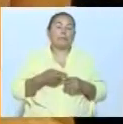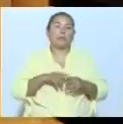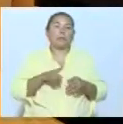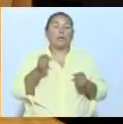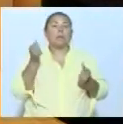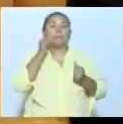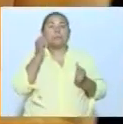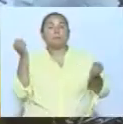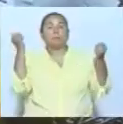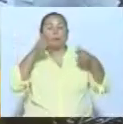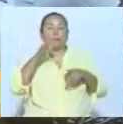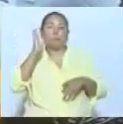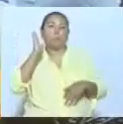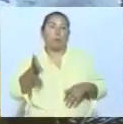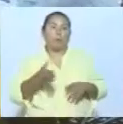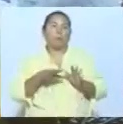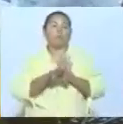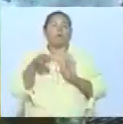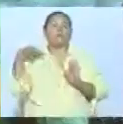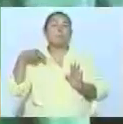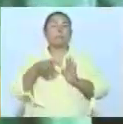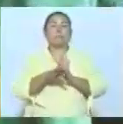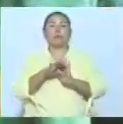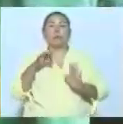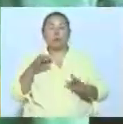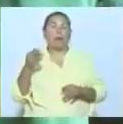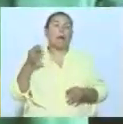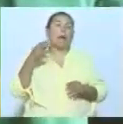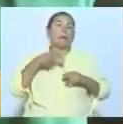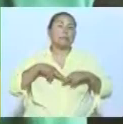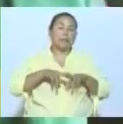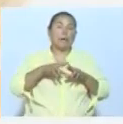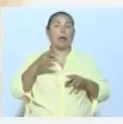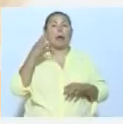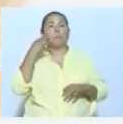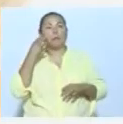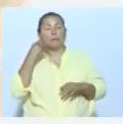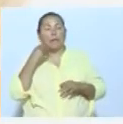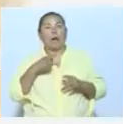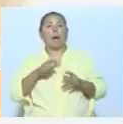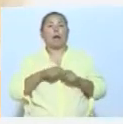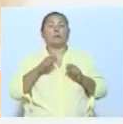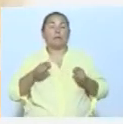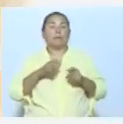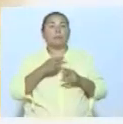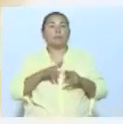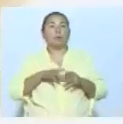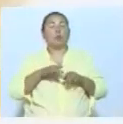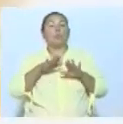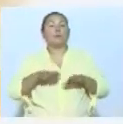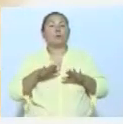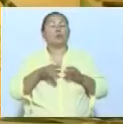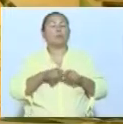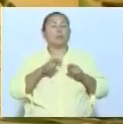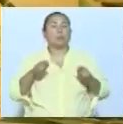белгілі болады. Ирандағы президент сайлауы үшін Астана, Алматы, Ақтау қаласынан 3 дауыс беру учаскесі ашылған. Қаламыздағы консулдық